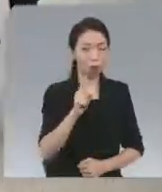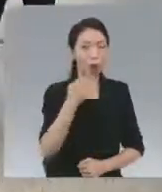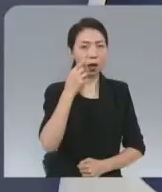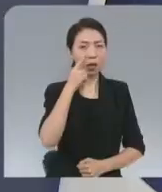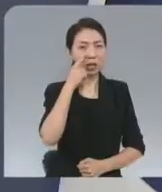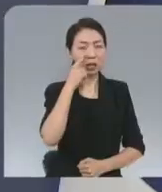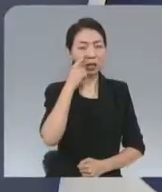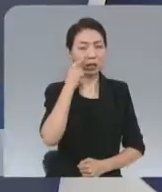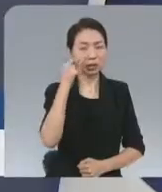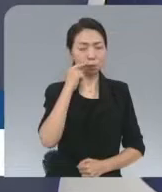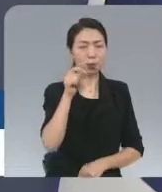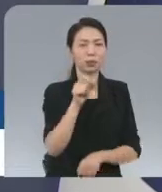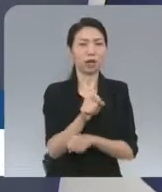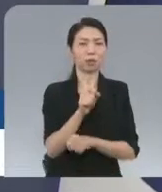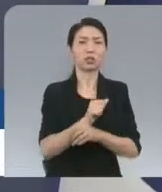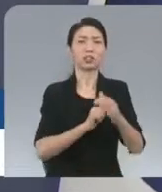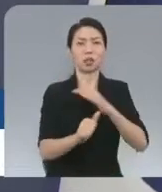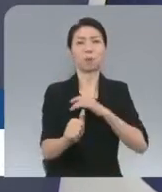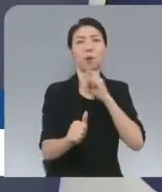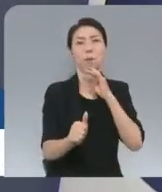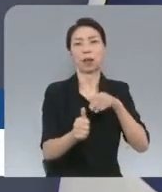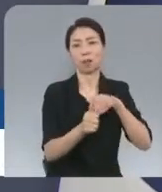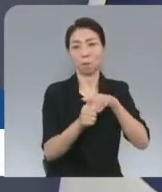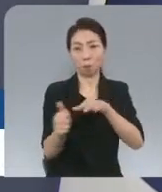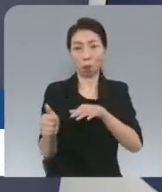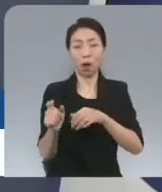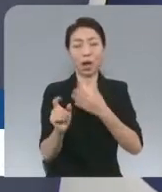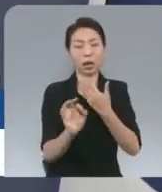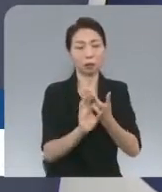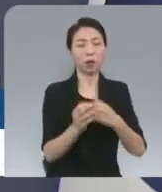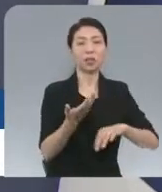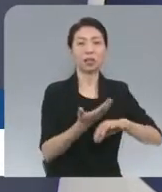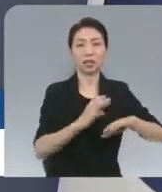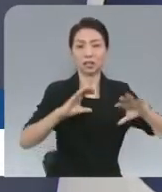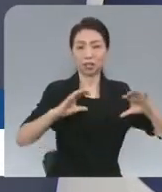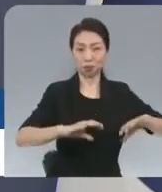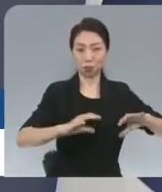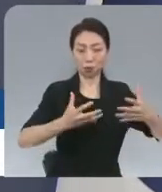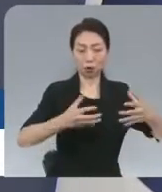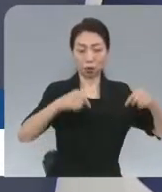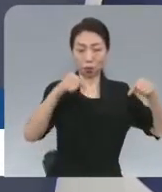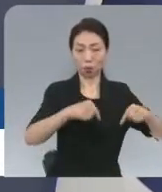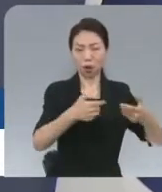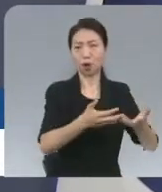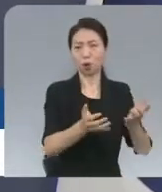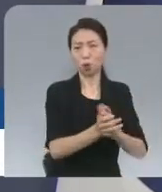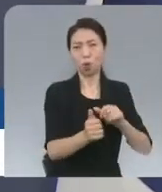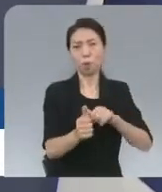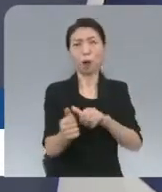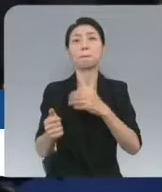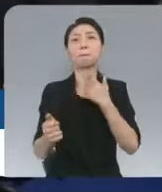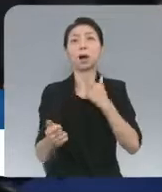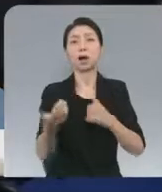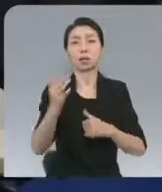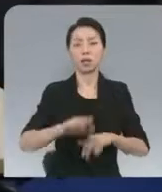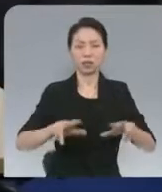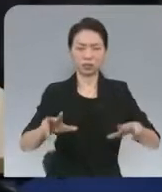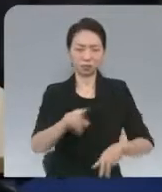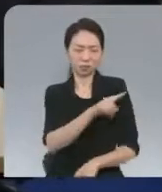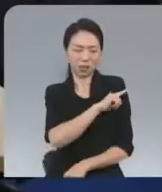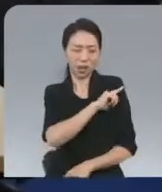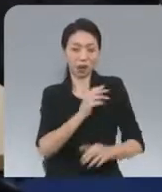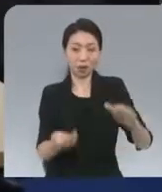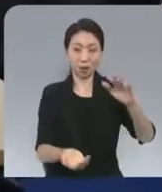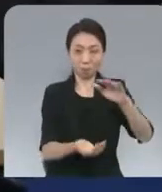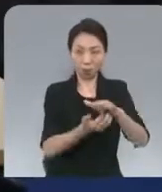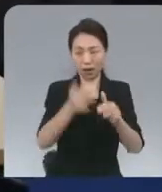đoàn vốn viếng do Thủ tướng Han túc suy dẫn đầu tới viếng tang lễ của Thủ tướng Nhật Bản cấp cao hơn so với trước đây thường là do